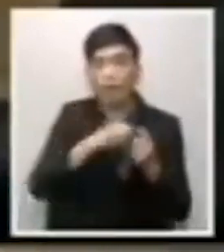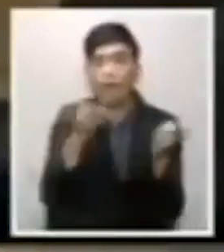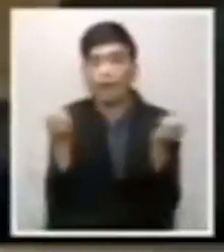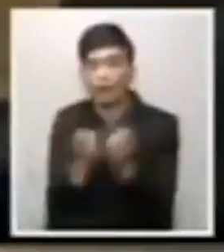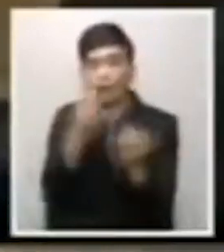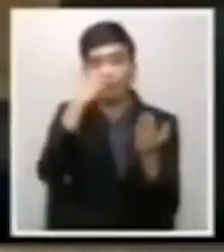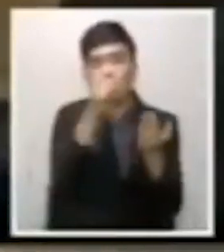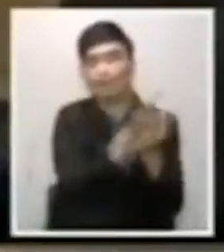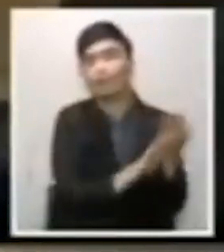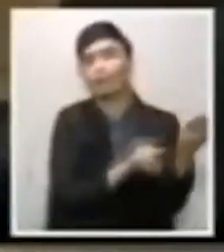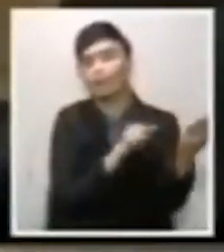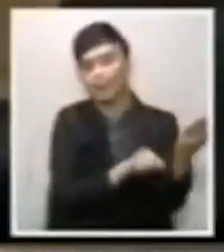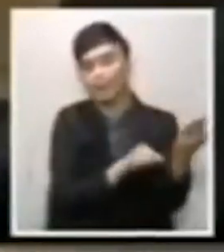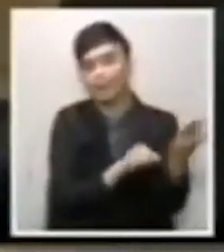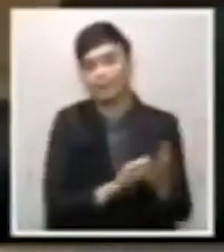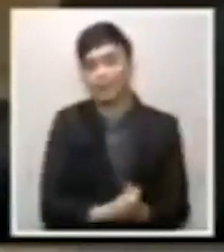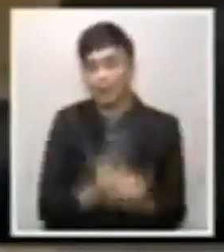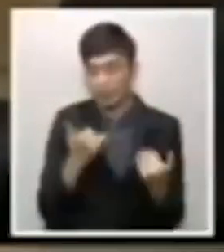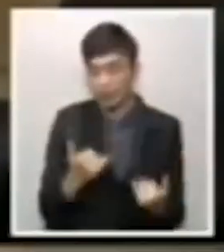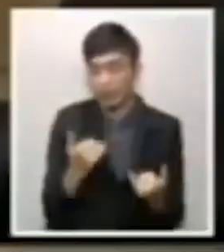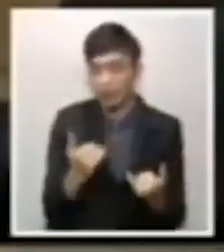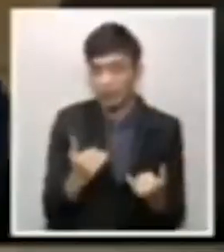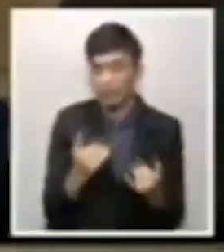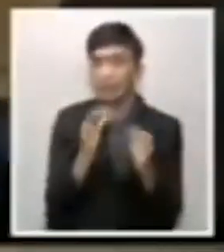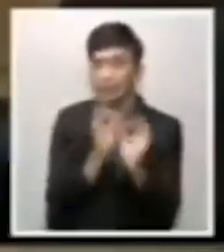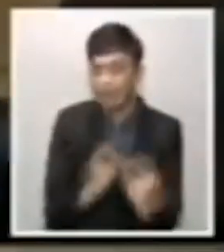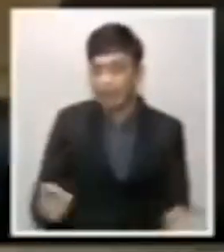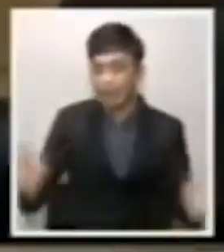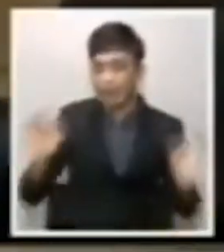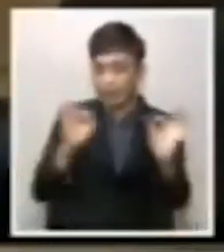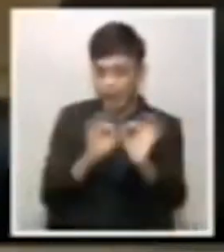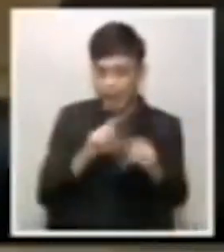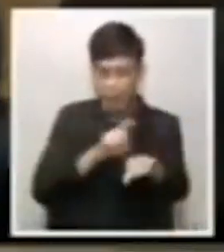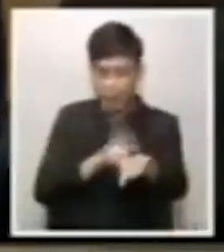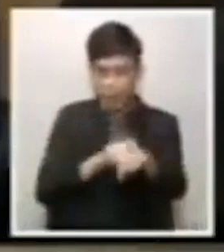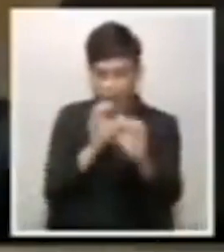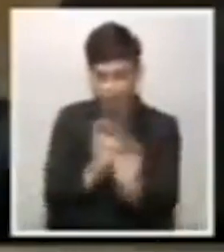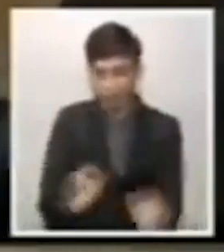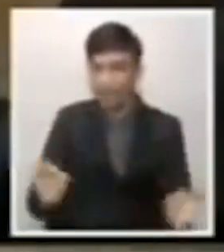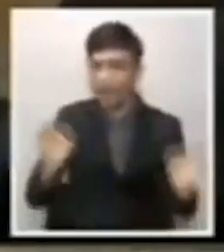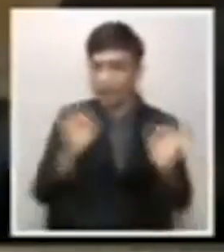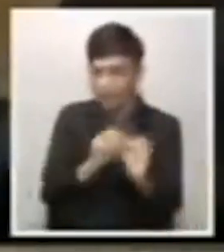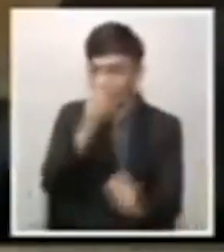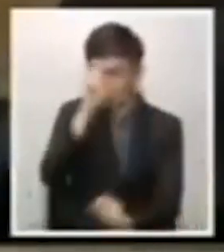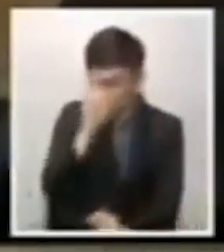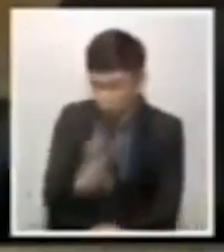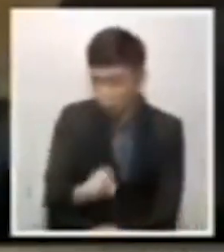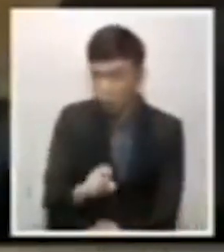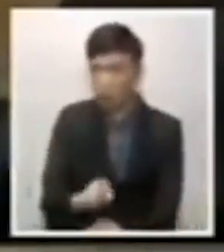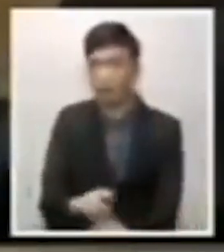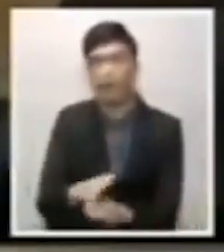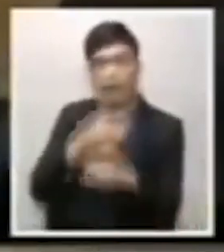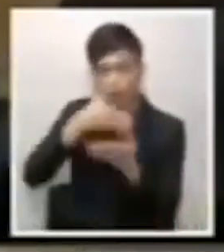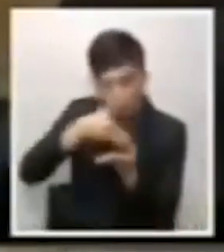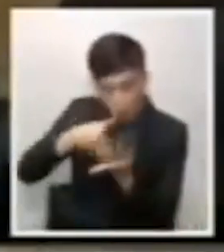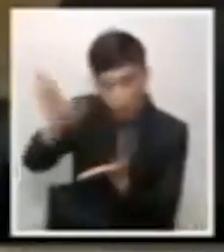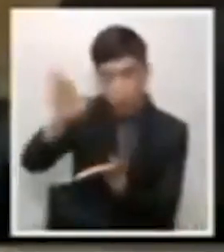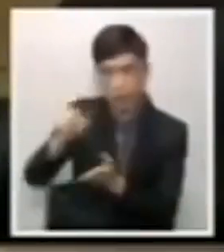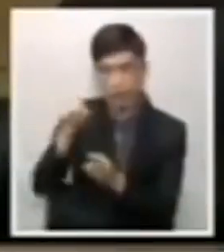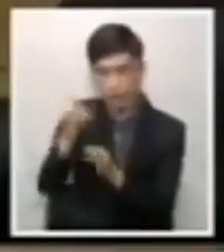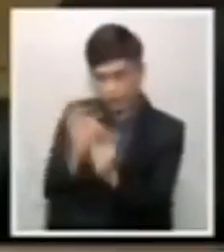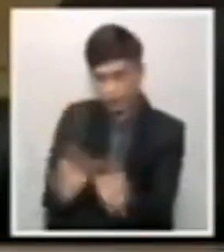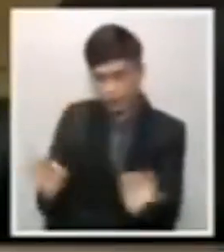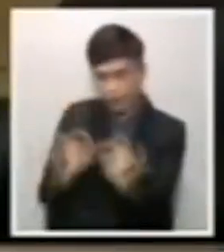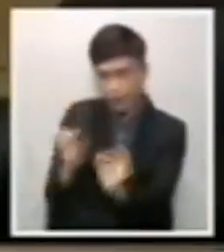ดังนั้นมันจึงถึงเวลาแล้วที่เราจะต้องมาเริ่มต้นด้วยการขับไล่ผีตนนี้ออกไปจากบ้านของพวกเ